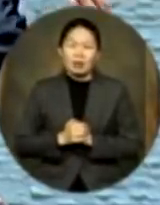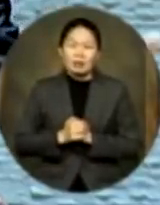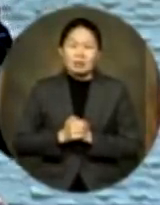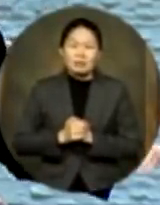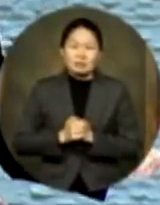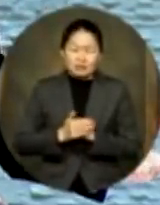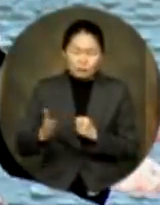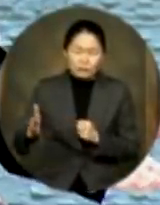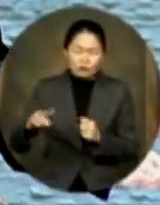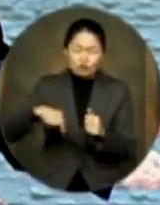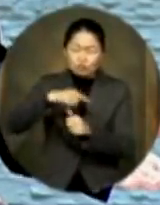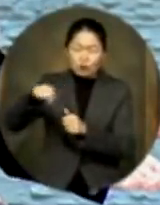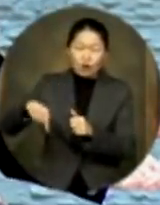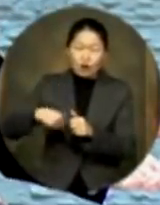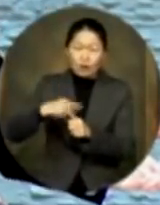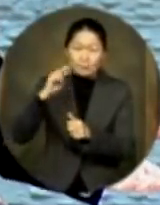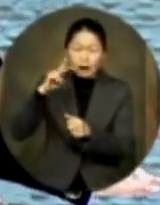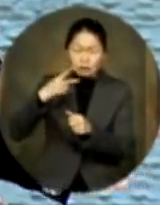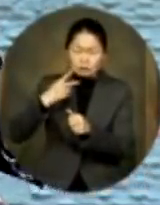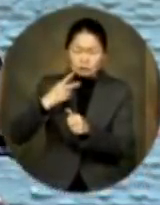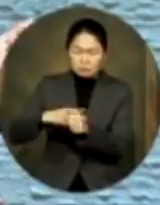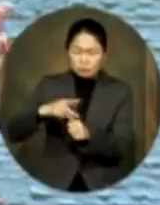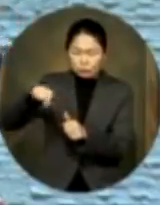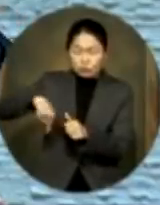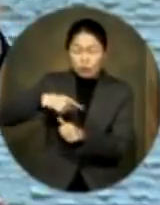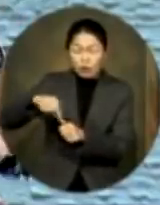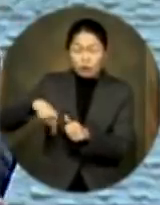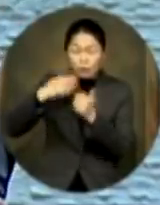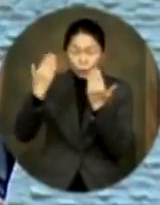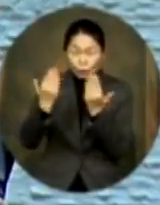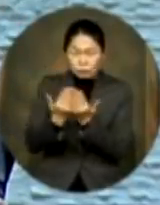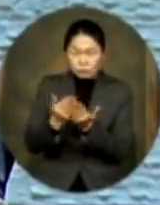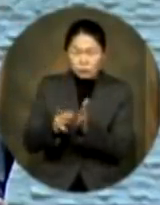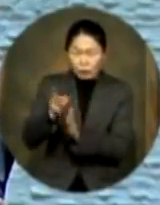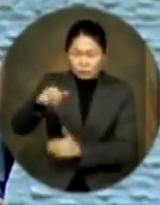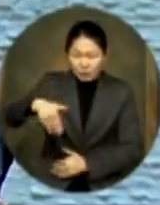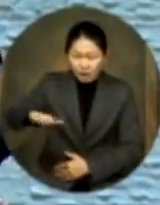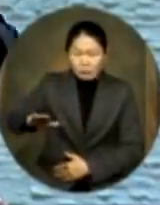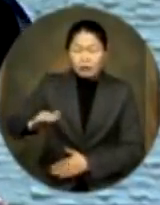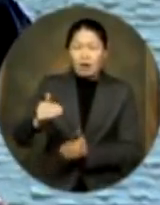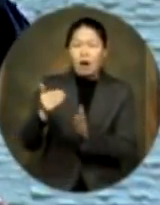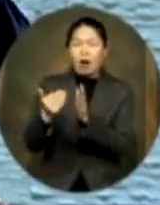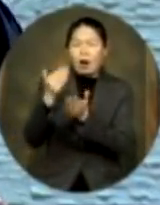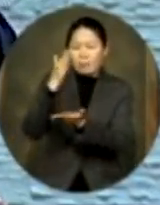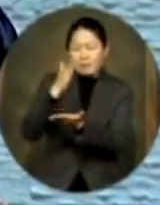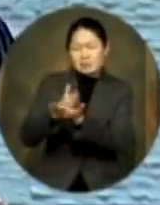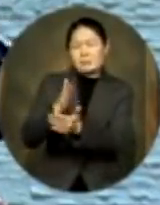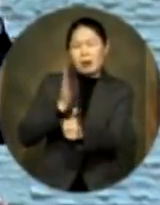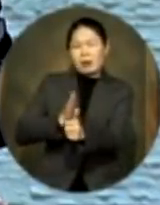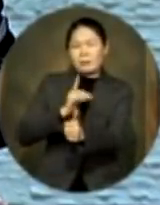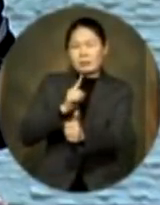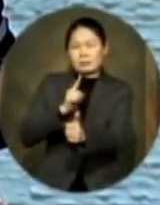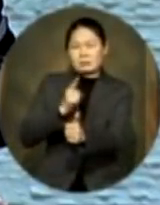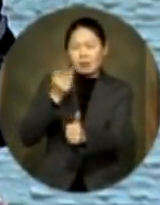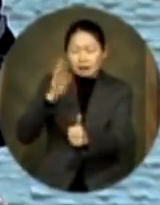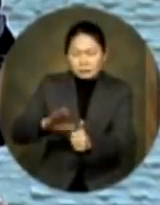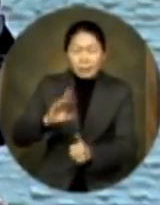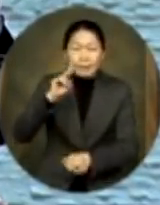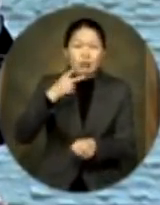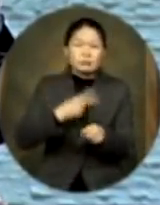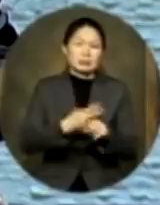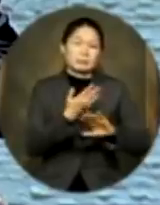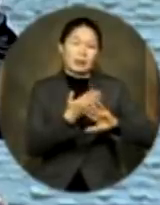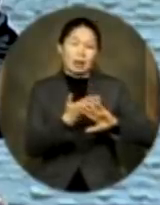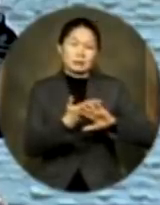주변에 있는 사람들은 전부다 사도 바울이 예루살렘 행을 막았습니다 그런데 사도 바울은 해석이 달랐어요